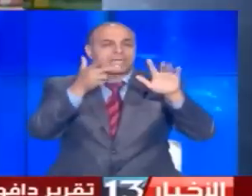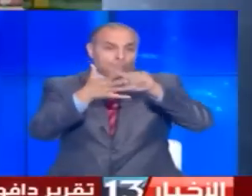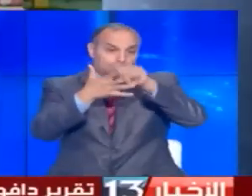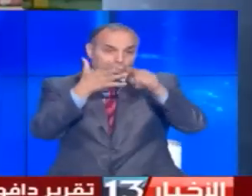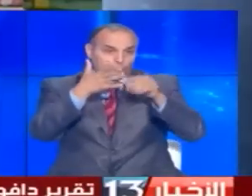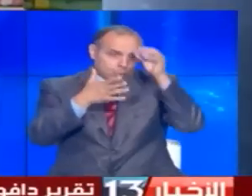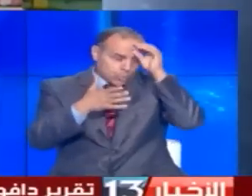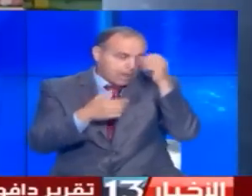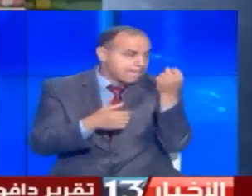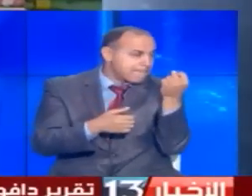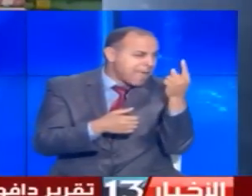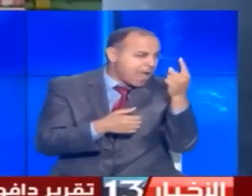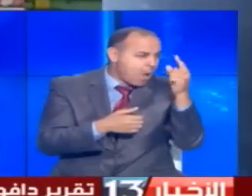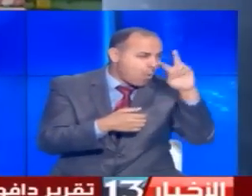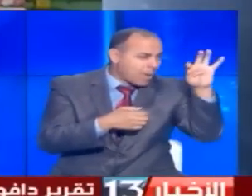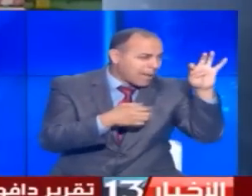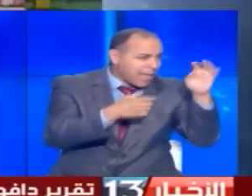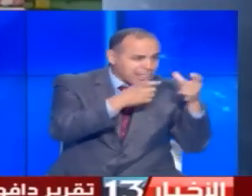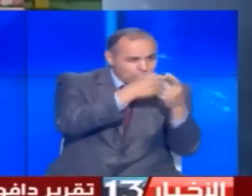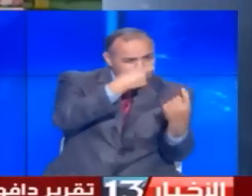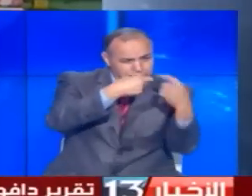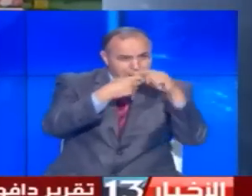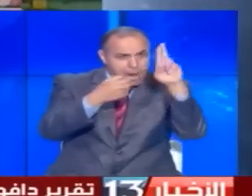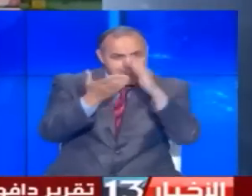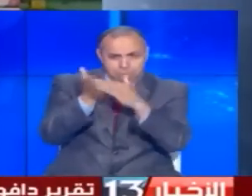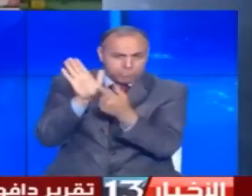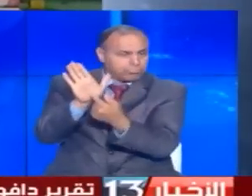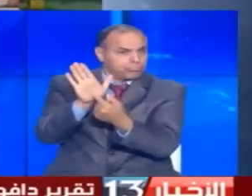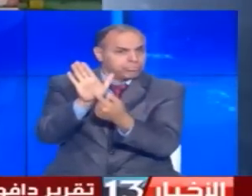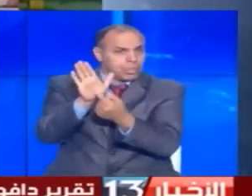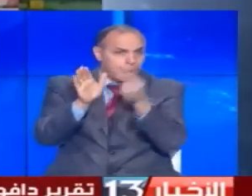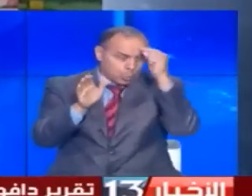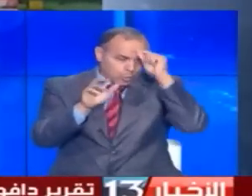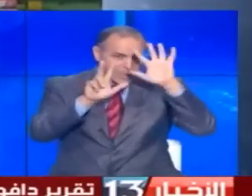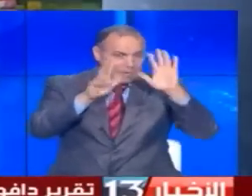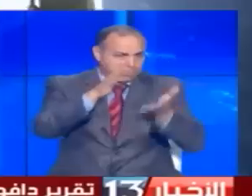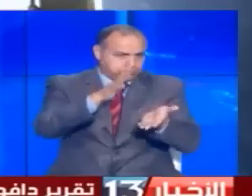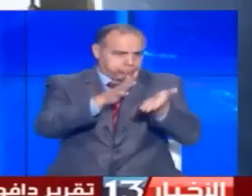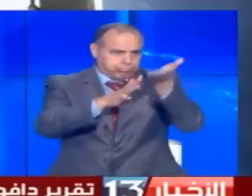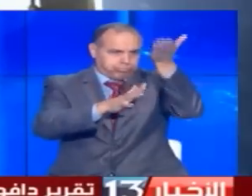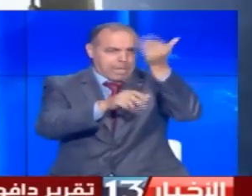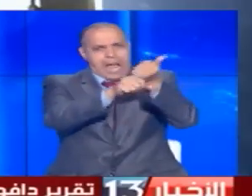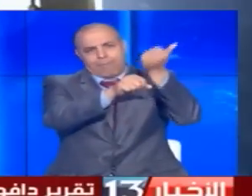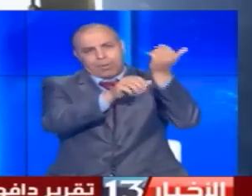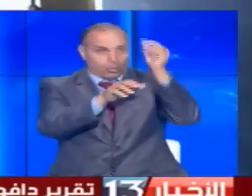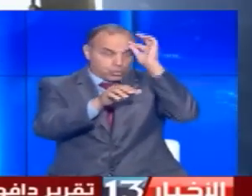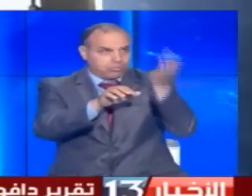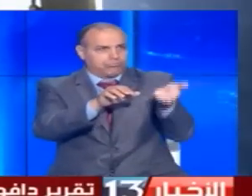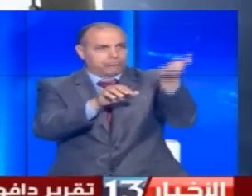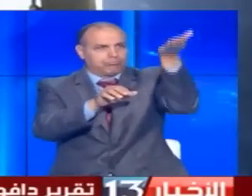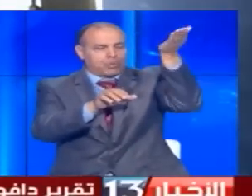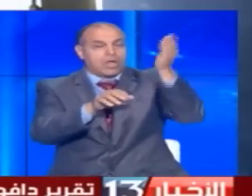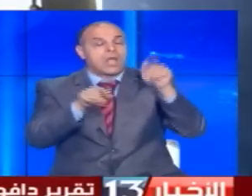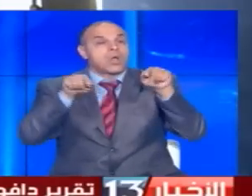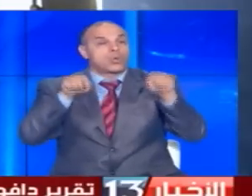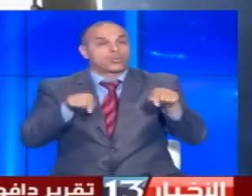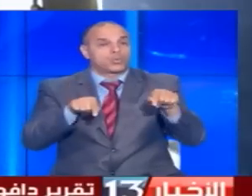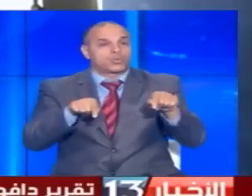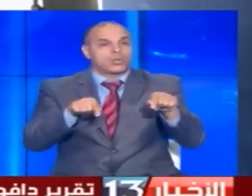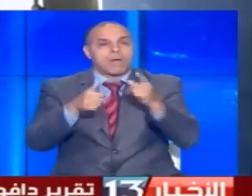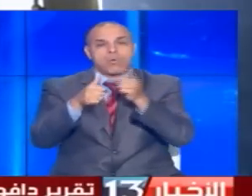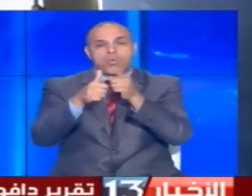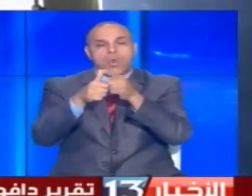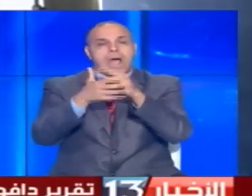جملة 140 دولة شملها التقرير، متقدمة بثماني مراتب عن السنة الفارطة، حيث صنفت أنذاك في